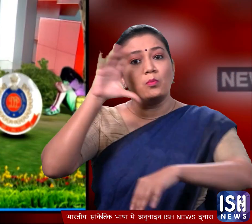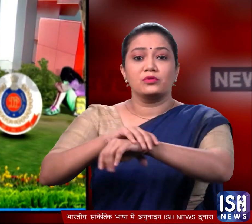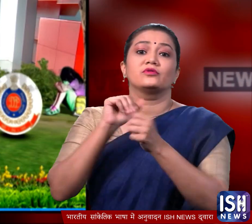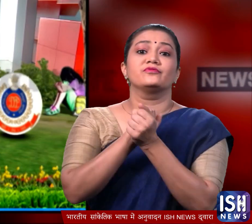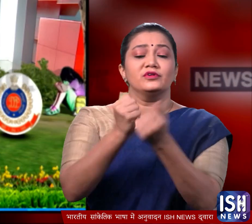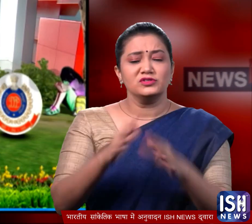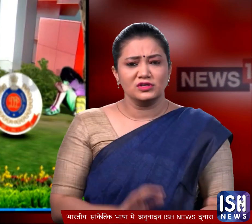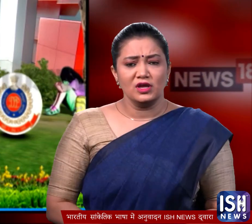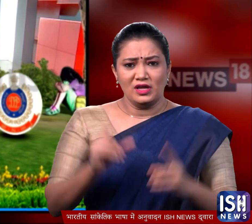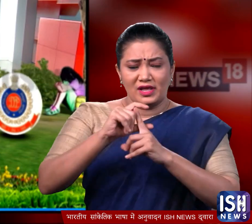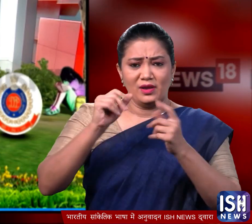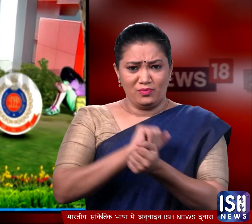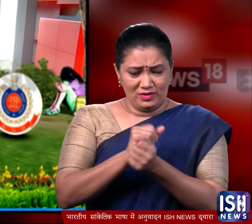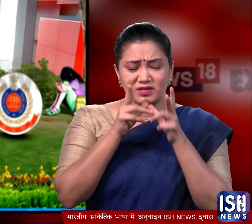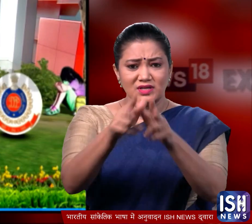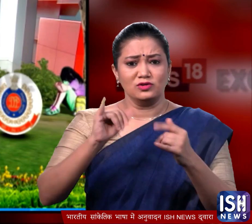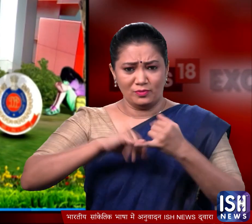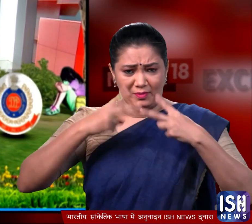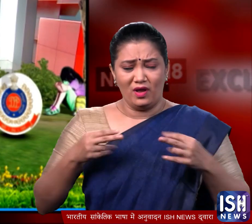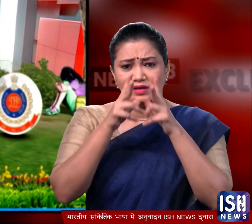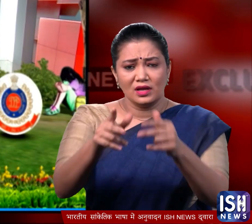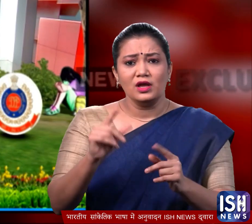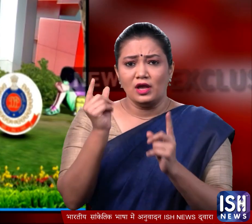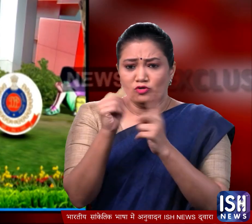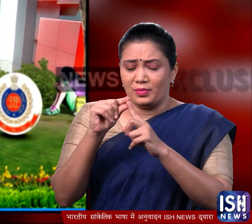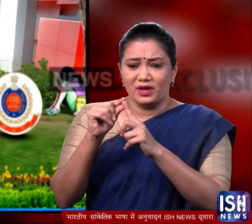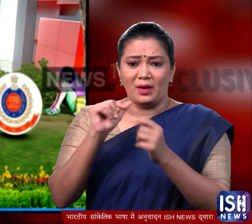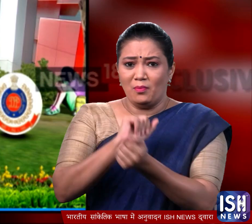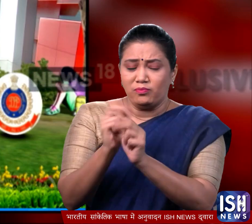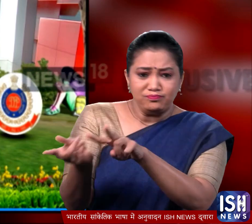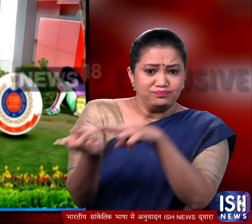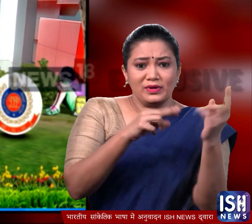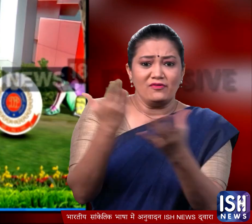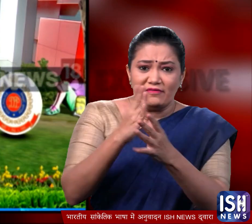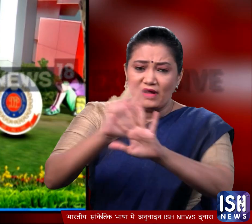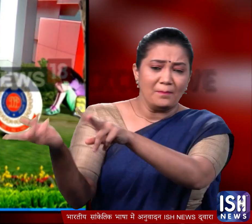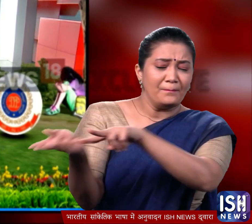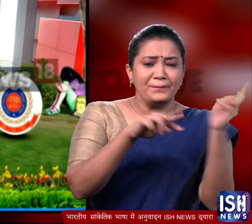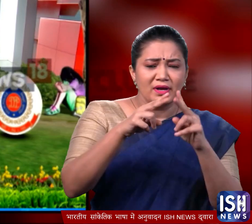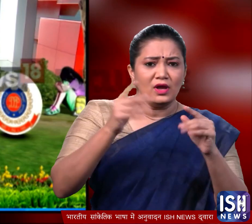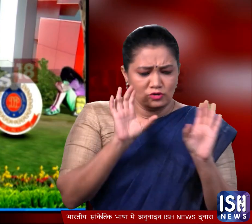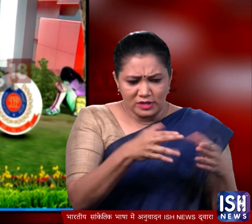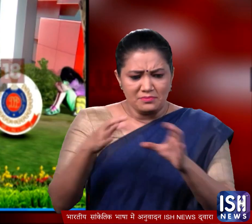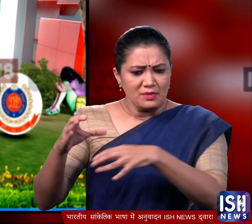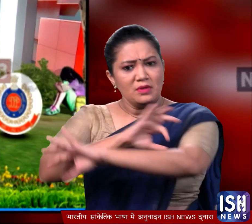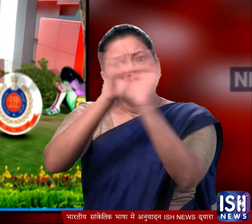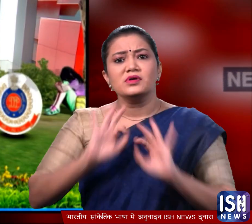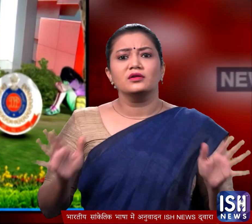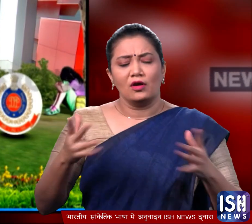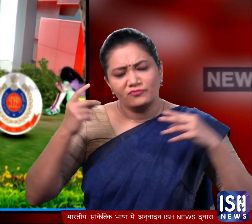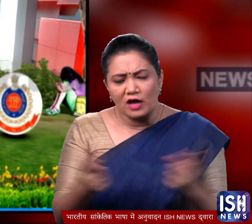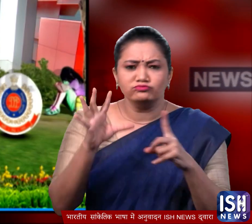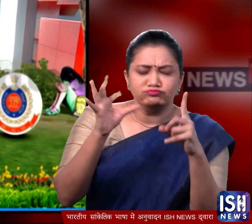लिया। दिल्ली पुलिस ने सुप्रीम कोर्ट को बताया कि जैसे ही यूपी पुलिस ने उसे केस से जुड़े दस्तावेज दिए तो वो कई टीमें बनाकर काम पर लग